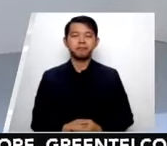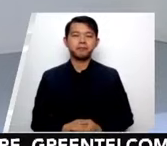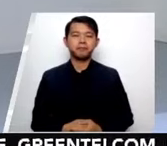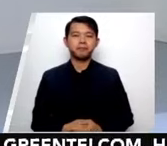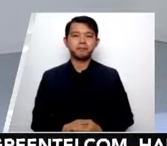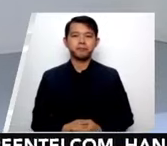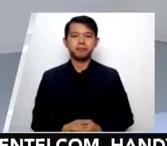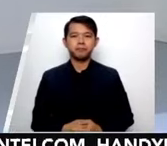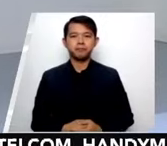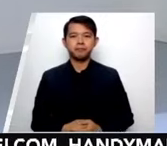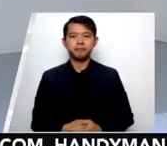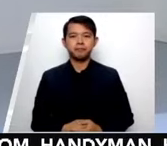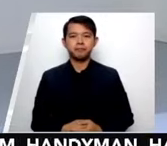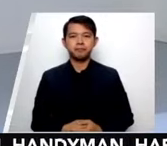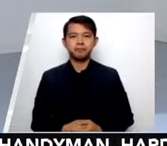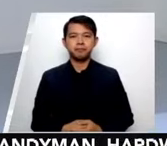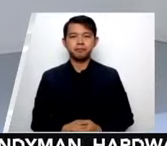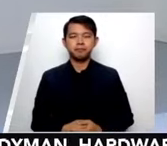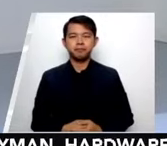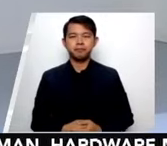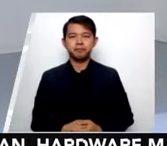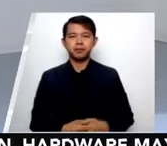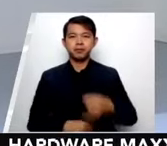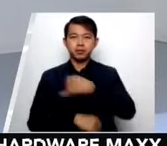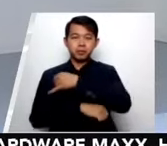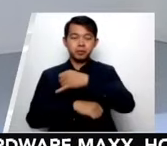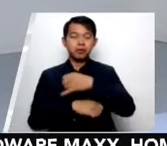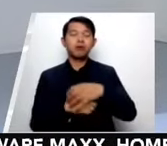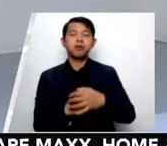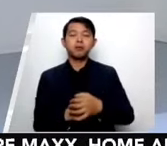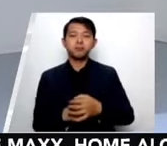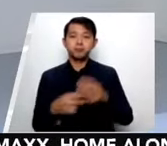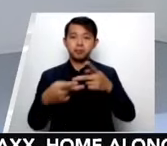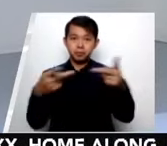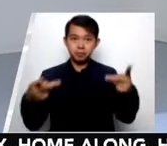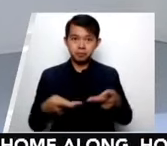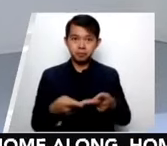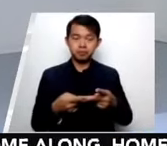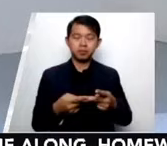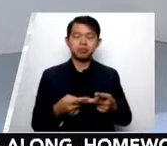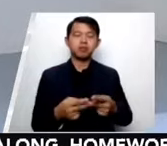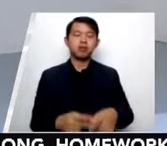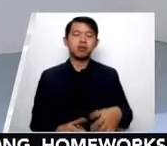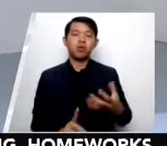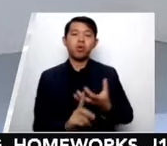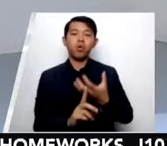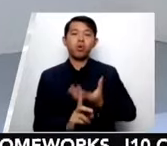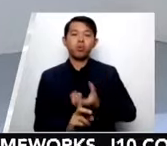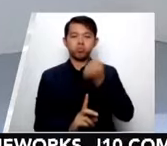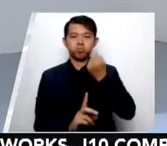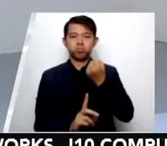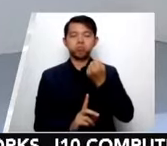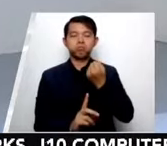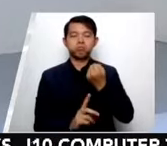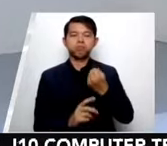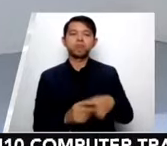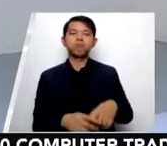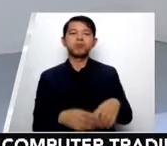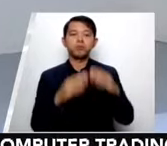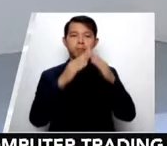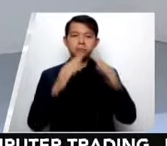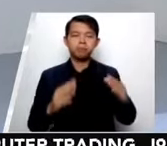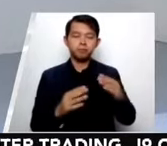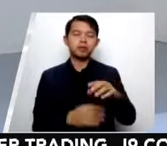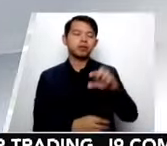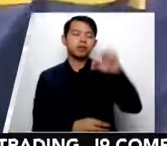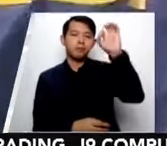lugar na pagmamay-ari ni Pastor apolo Kiboy para isilbi ang arrest warrant ng korte at arrest order ng ng senado laban